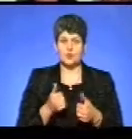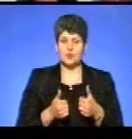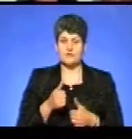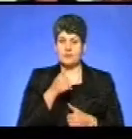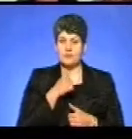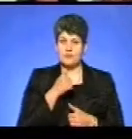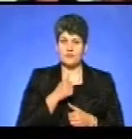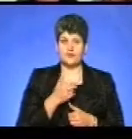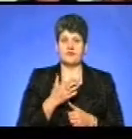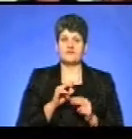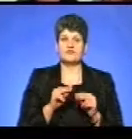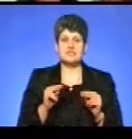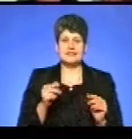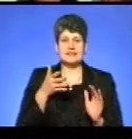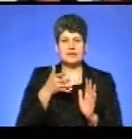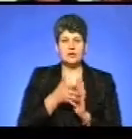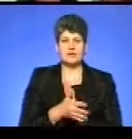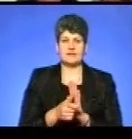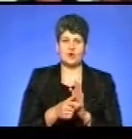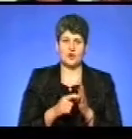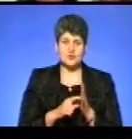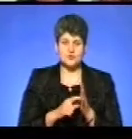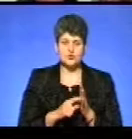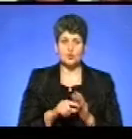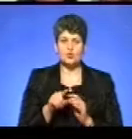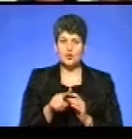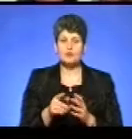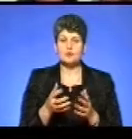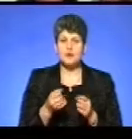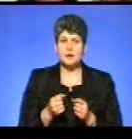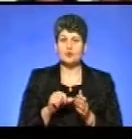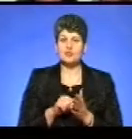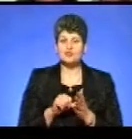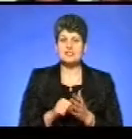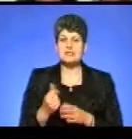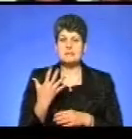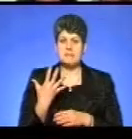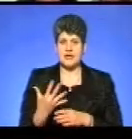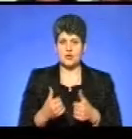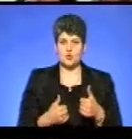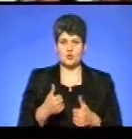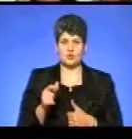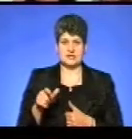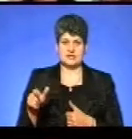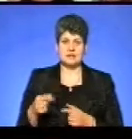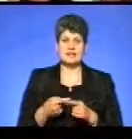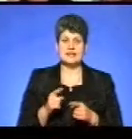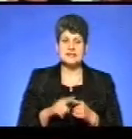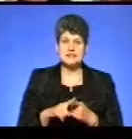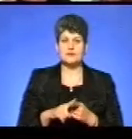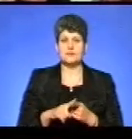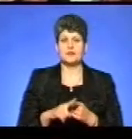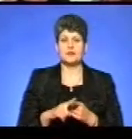у номінації «Вчитель інклюзивного класу». У ньому беруть участь 5 конкурсантів. Таку номінацію